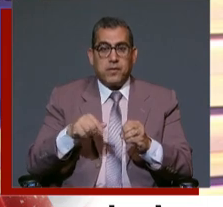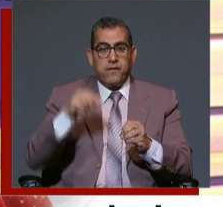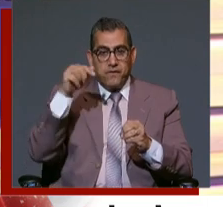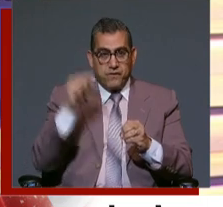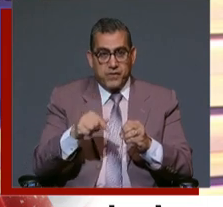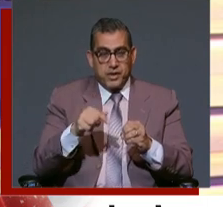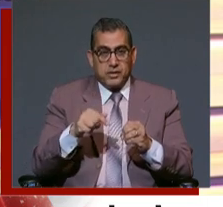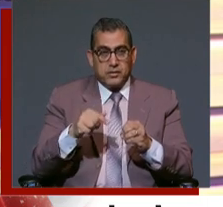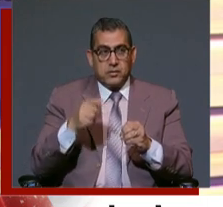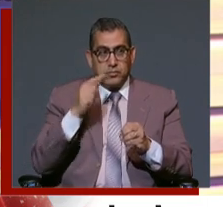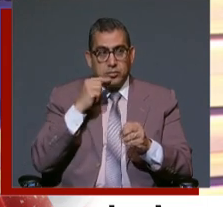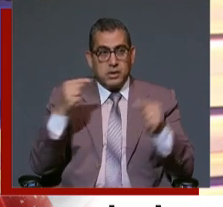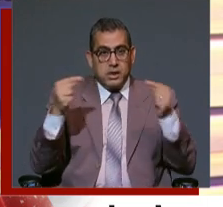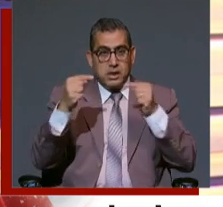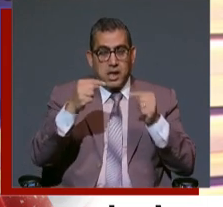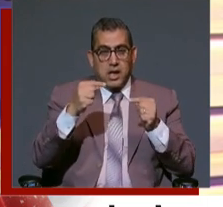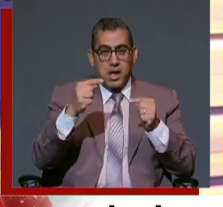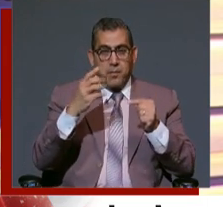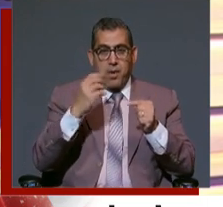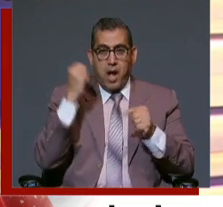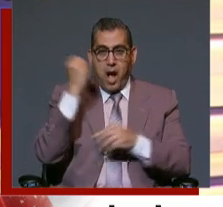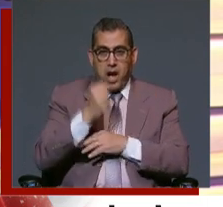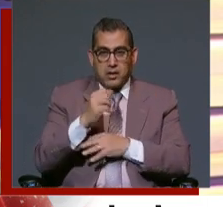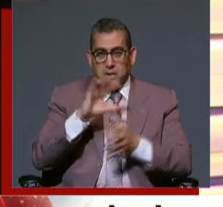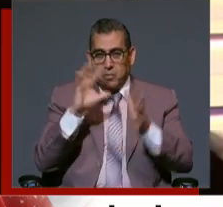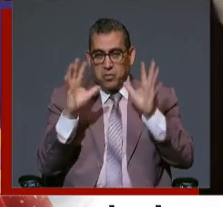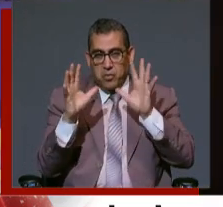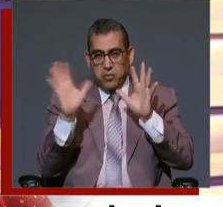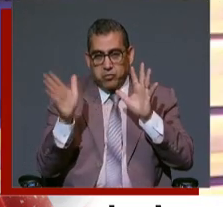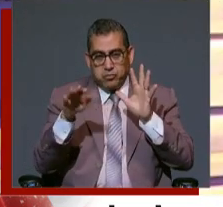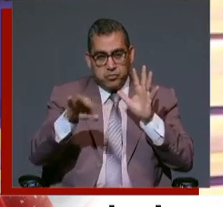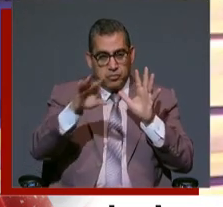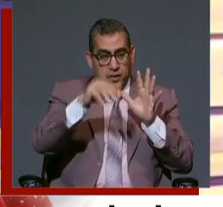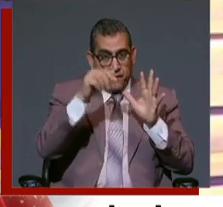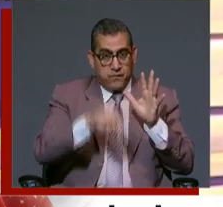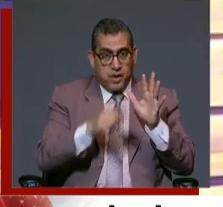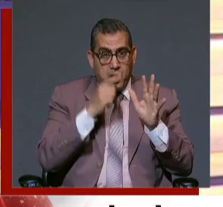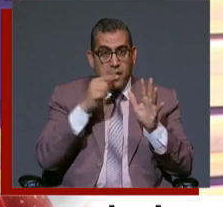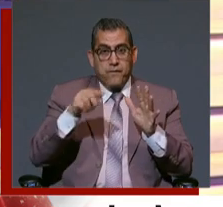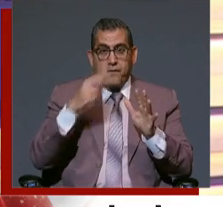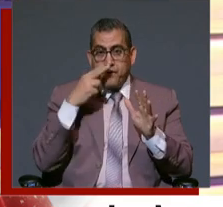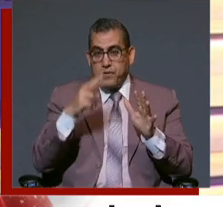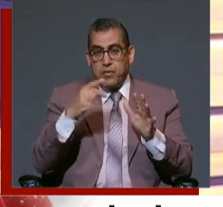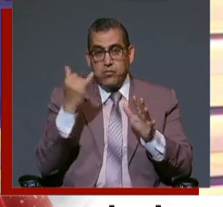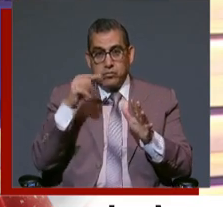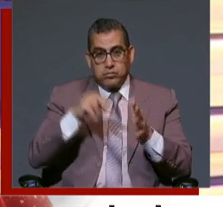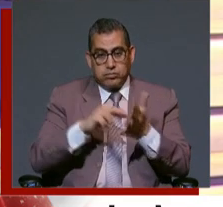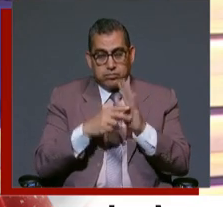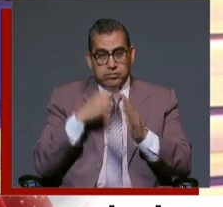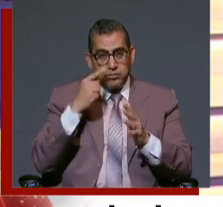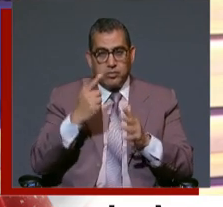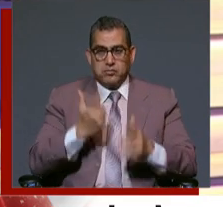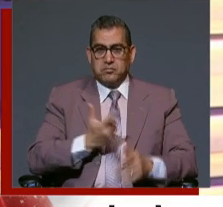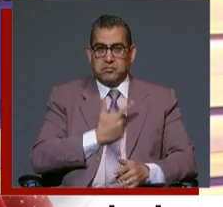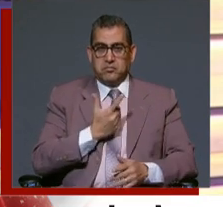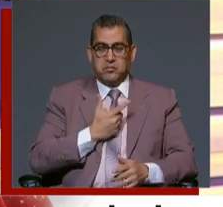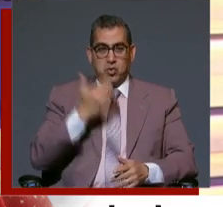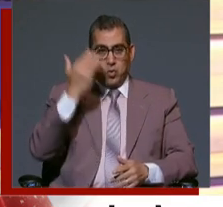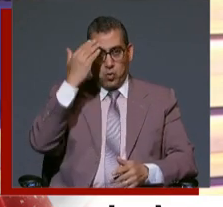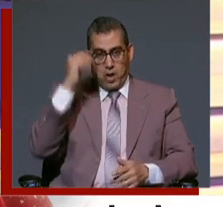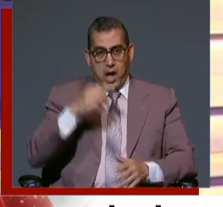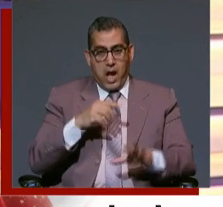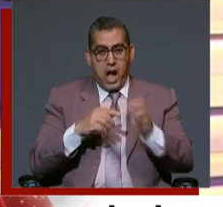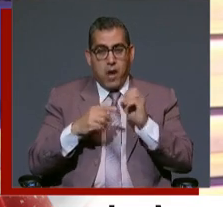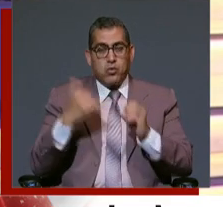كذلك تحديات بيئية، وإن رآها البعض أنها ضرب من الرفاهية أو أنها احتياجات